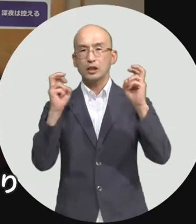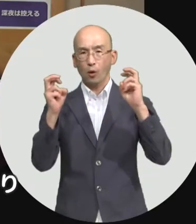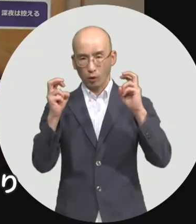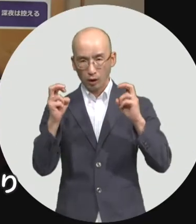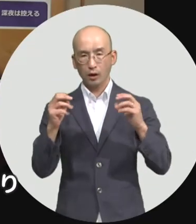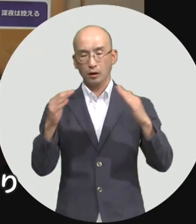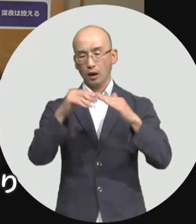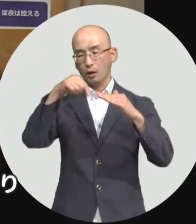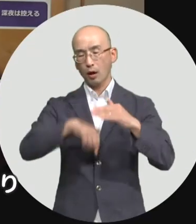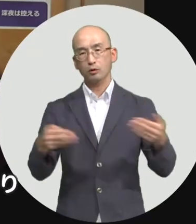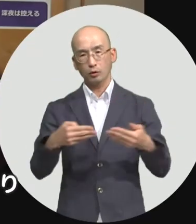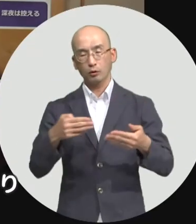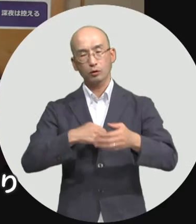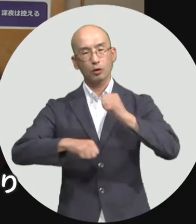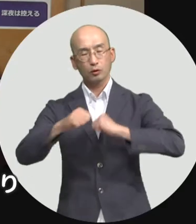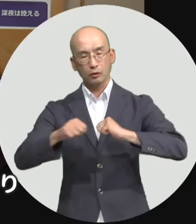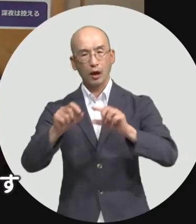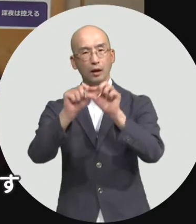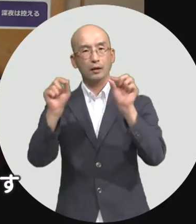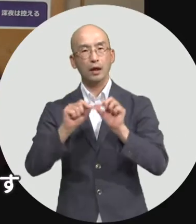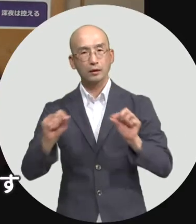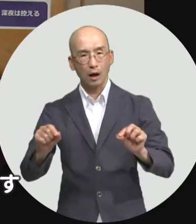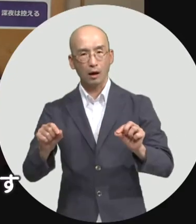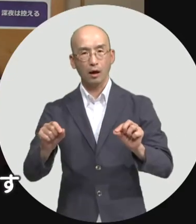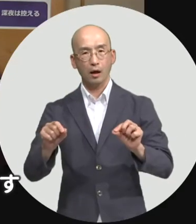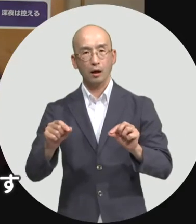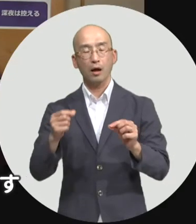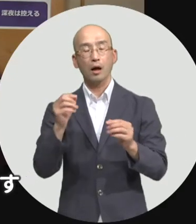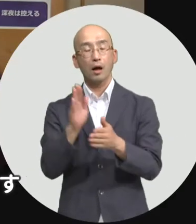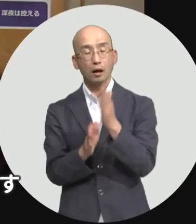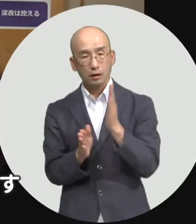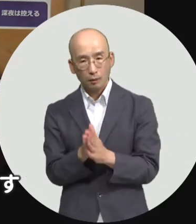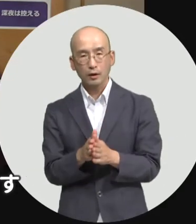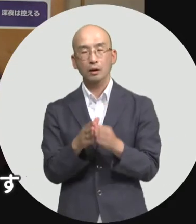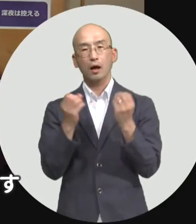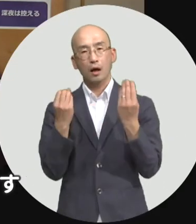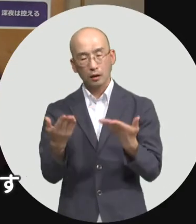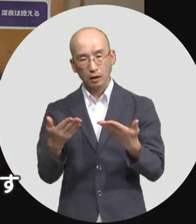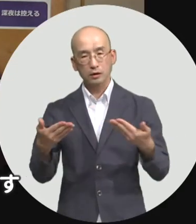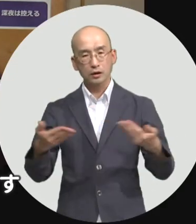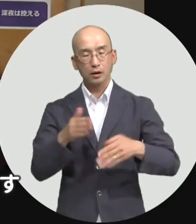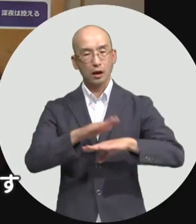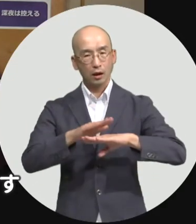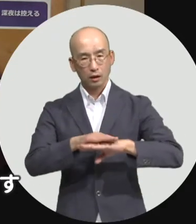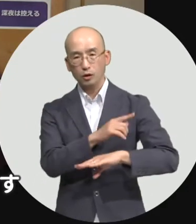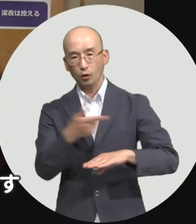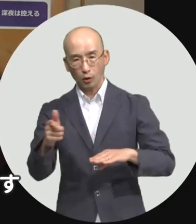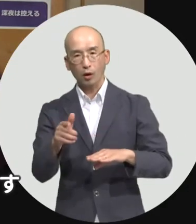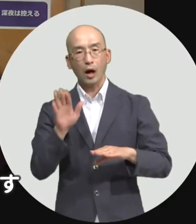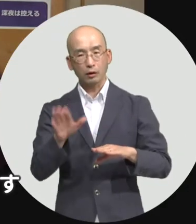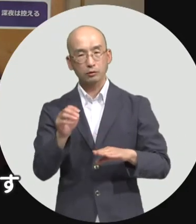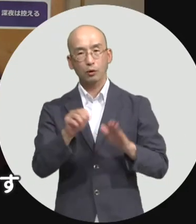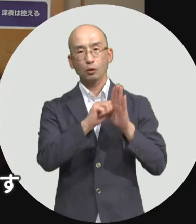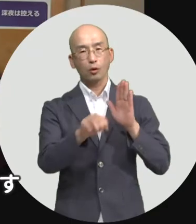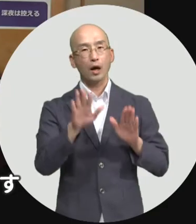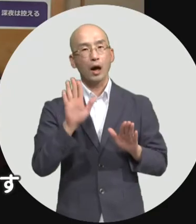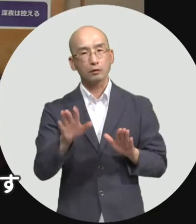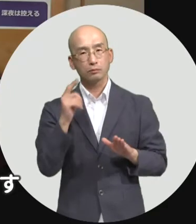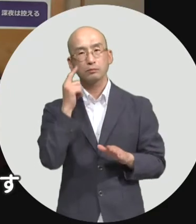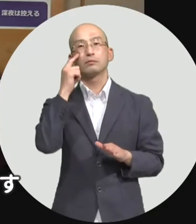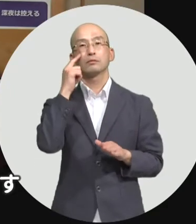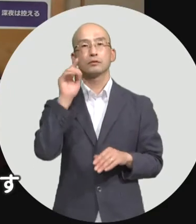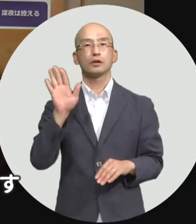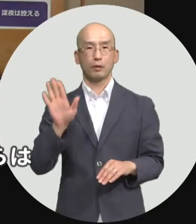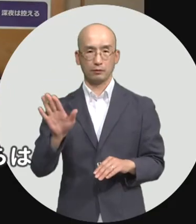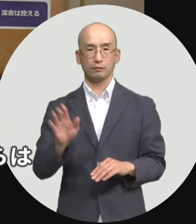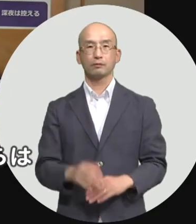ークというものに取り組んだことによりまして、まあ、改めて多様な働き方の有効性というものが広く実感されることとなっております